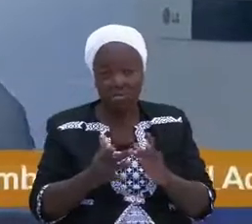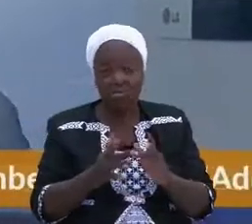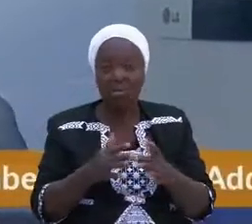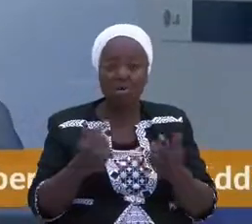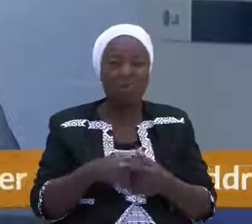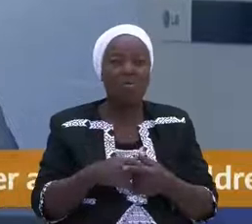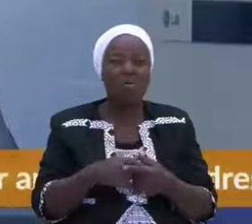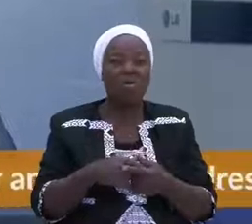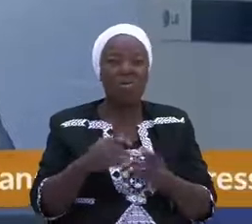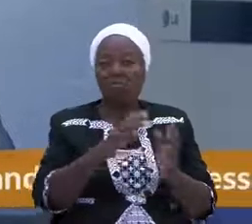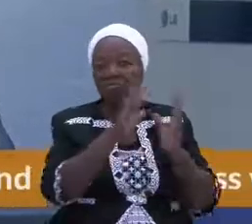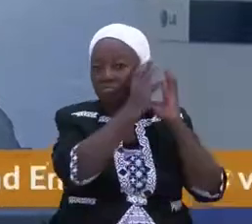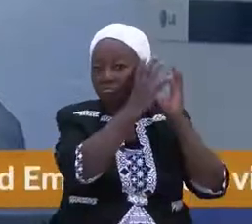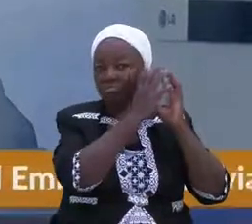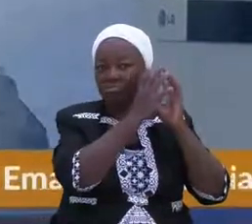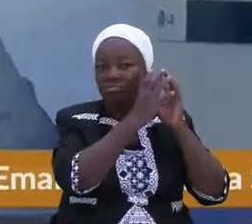ou à la radio,